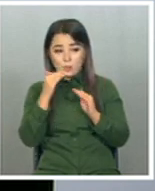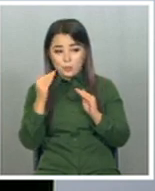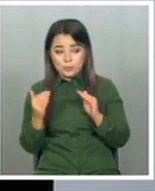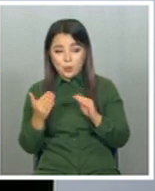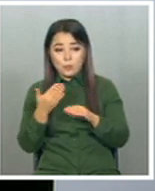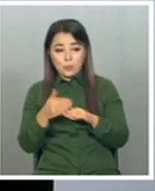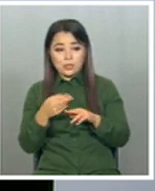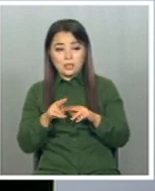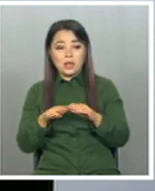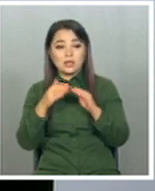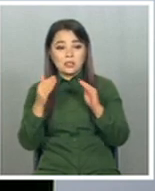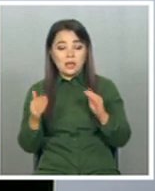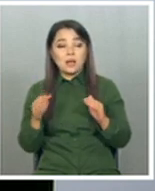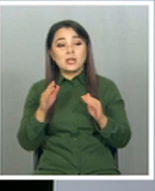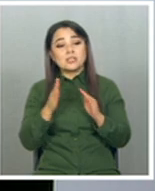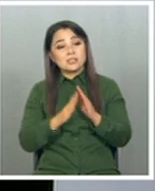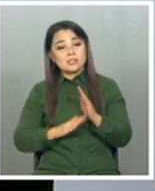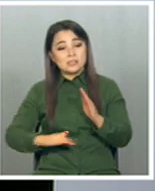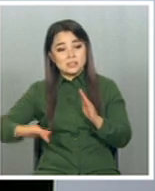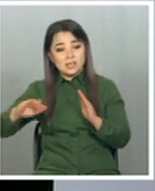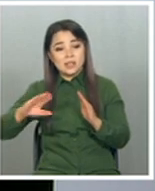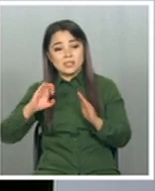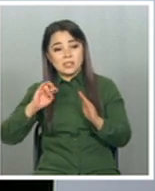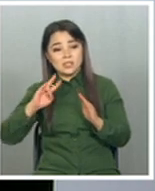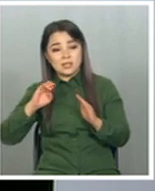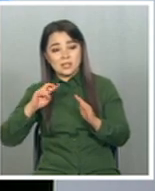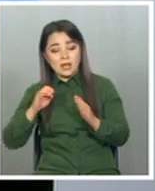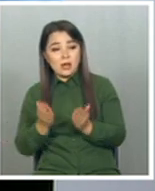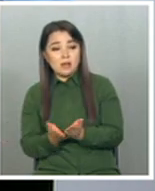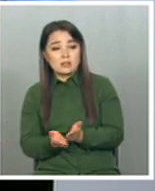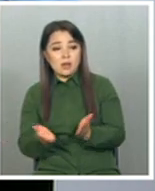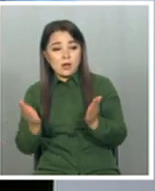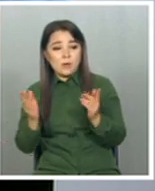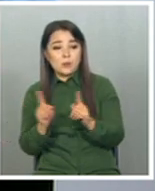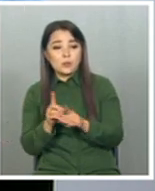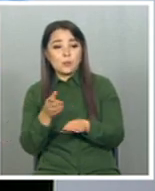бөлігі, синклиналь, балар, астау тәрізді бөлік.